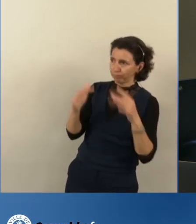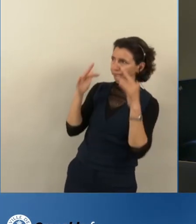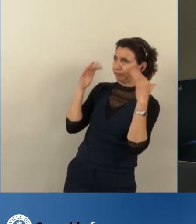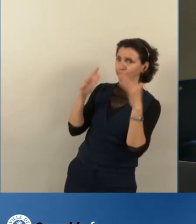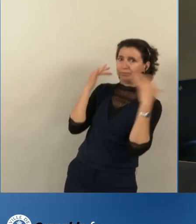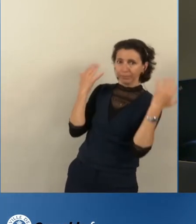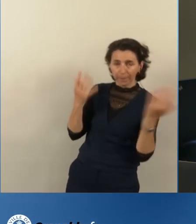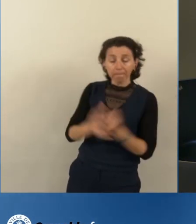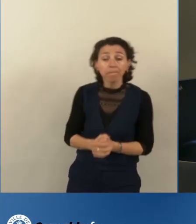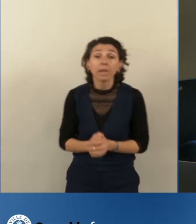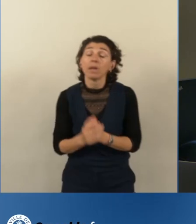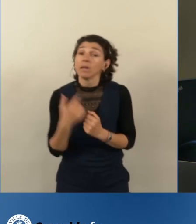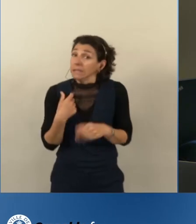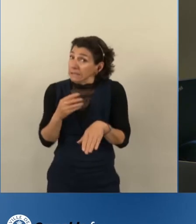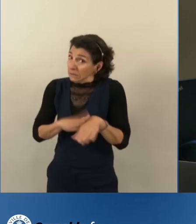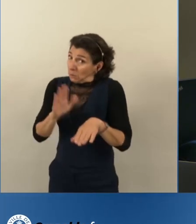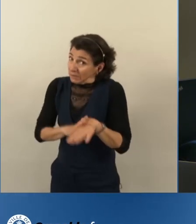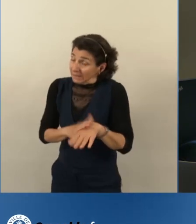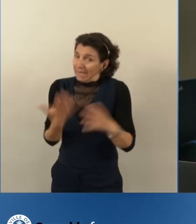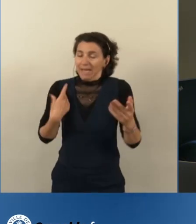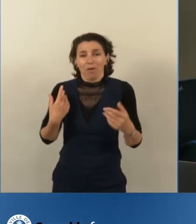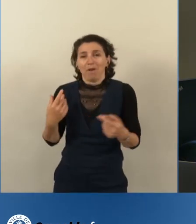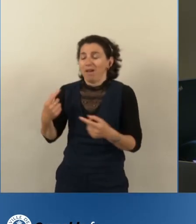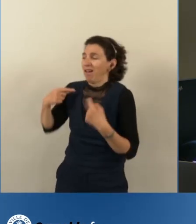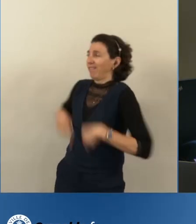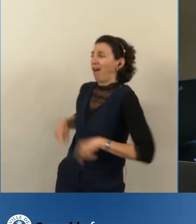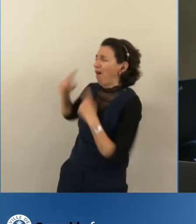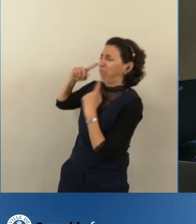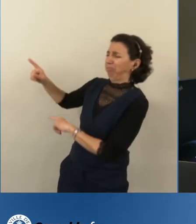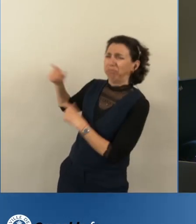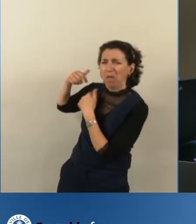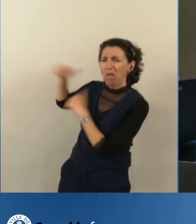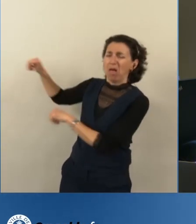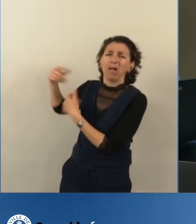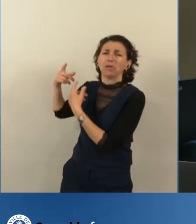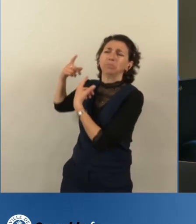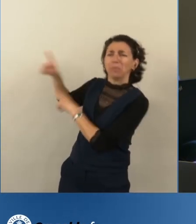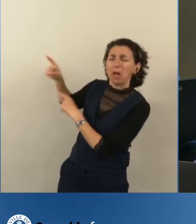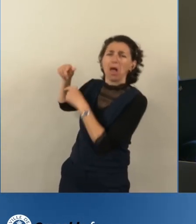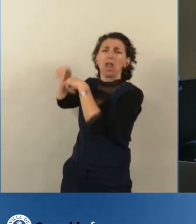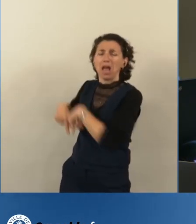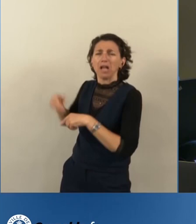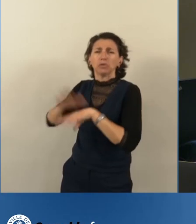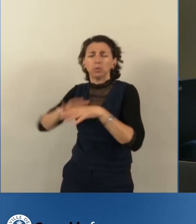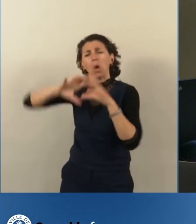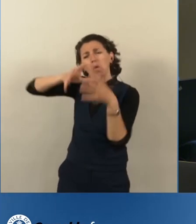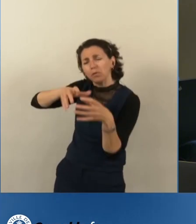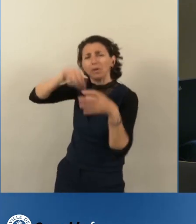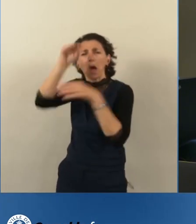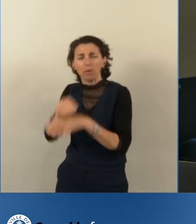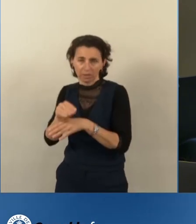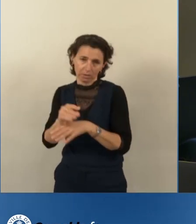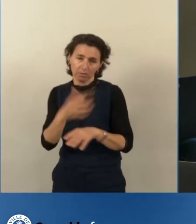je vous suggérerai plutôt que d'aller attaquer l'État sur la protection de l'atmosphérique du climat et de les rappeler sur leurs